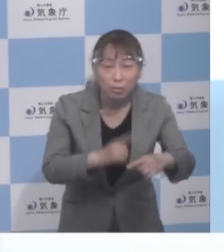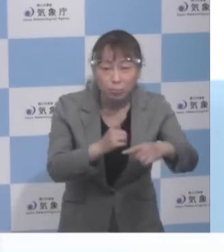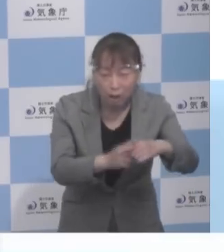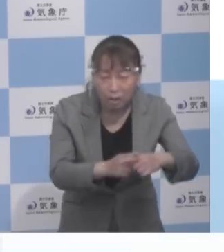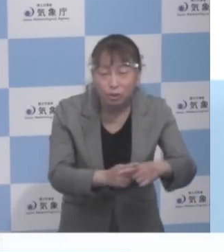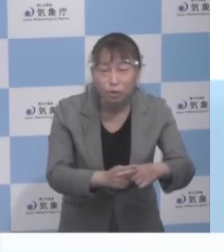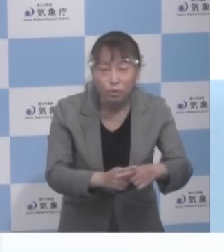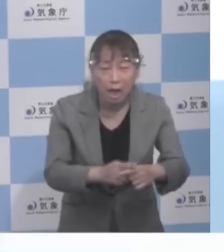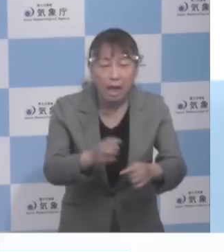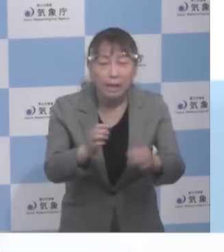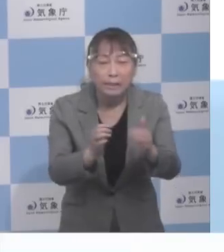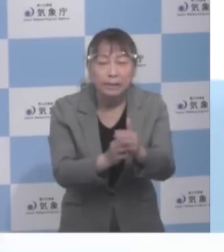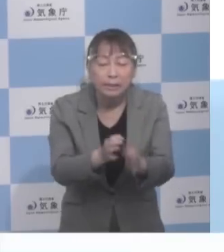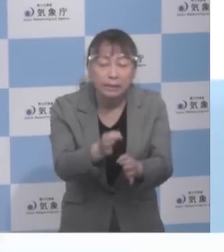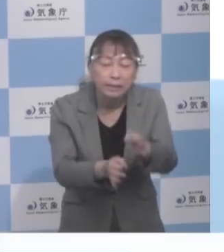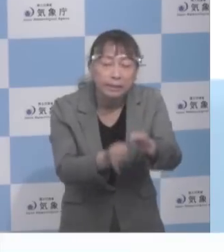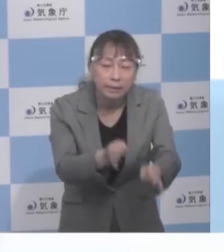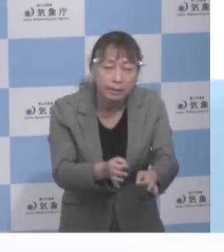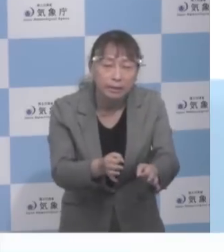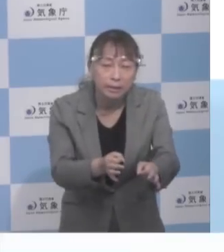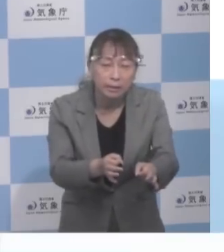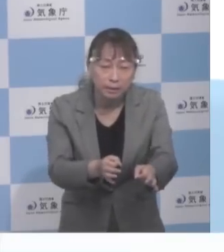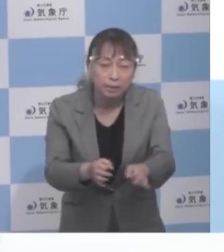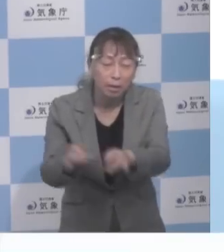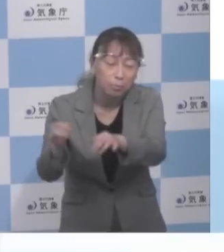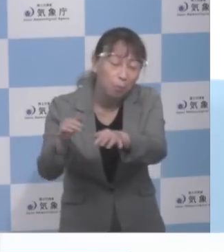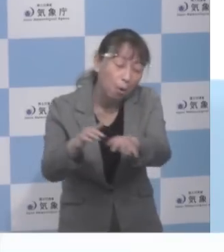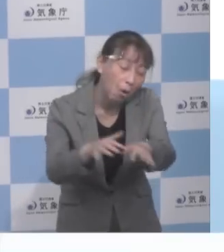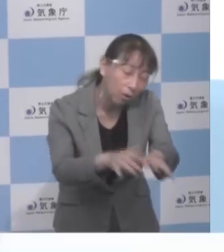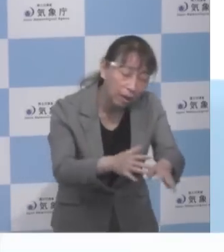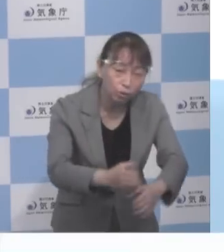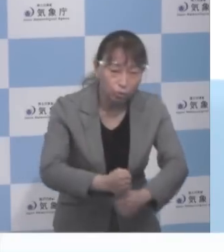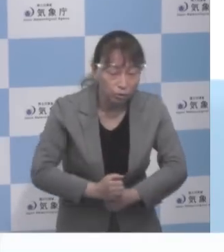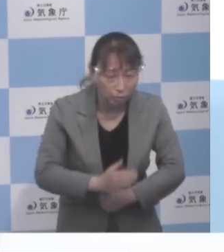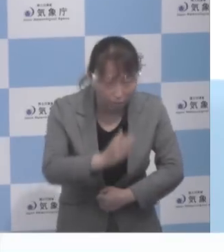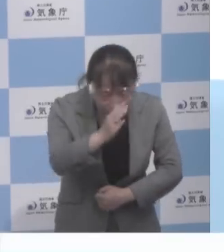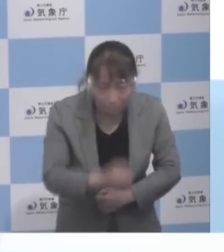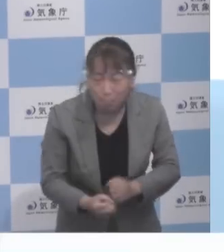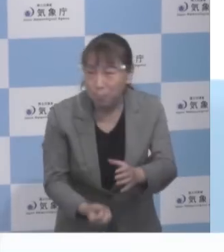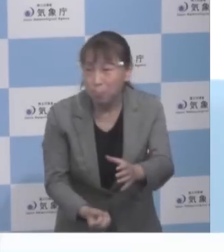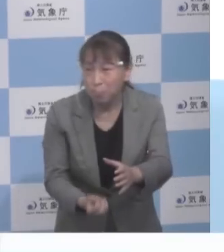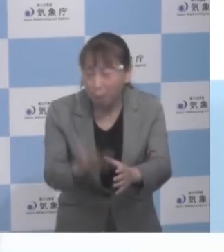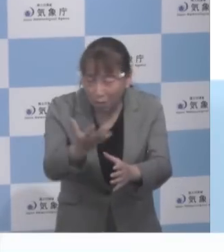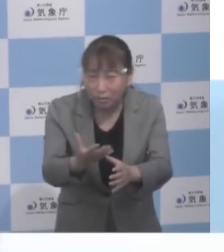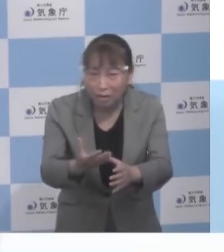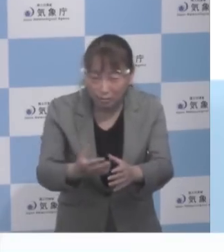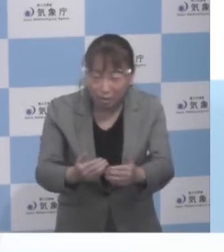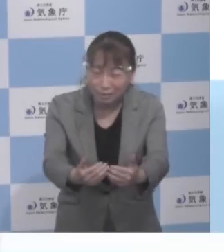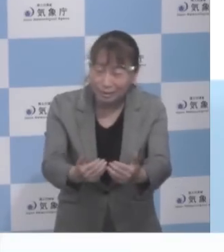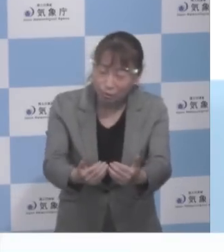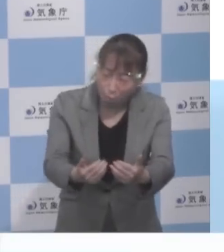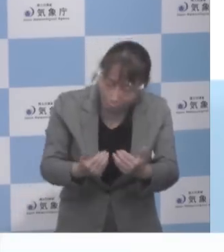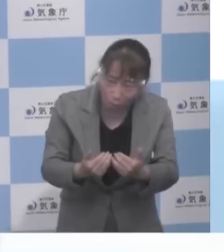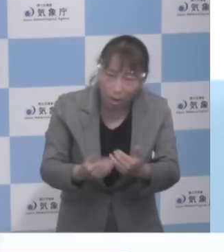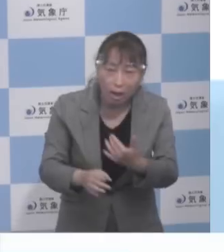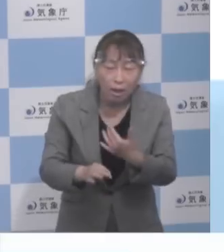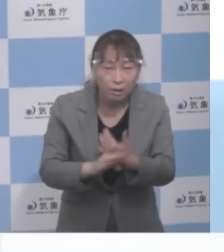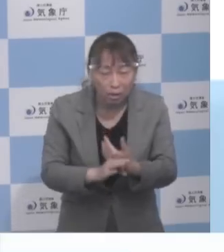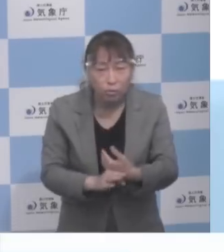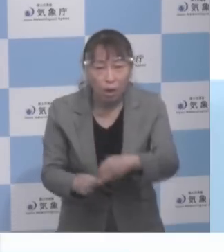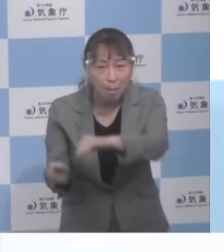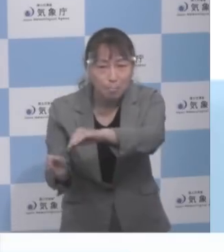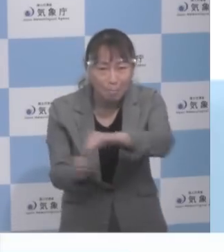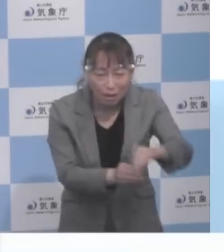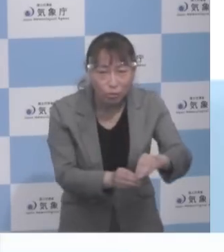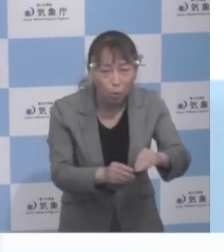流されて降るため注意してください。爆風に伴う大きな空振によって窓ガラスが割れるなどの恐れ